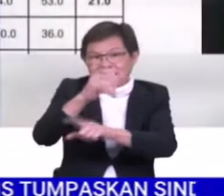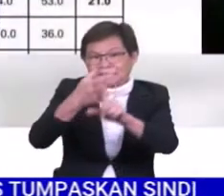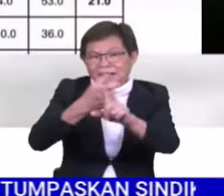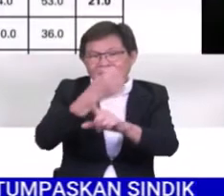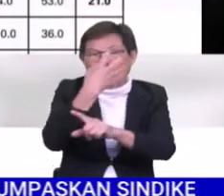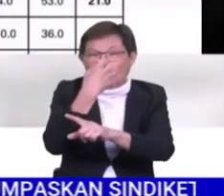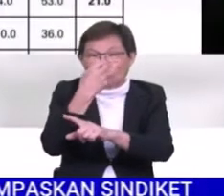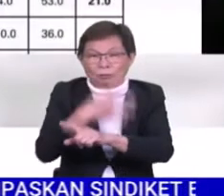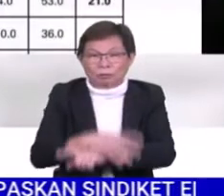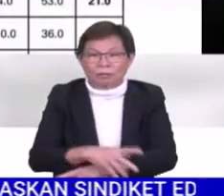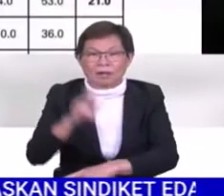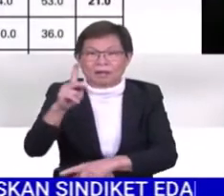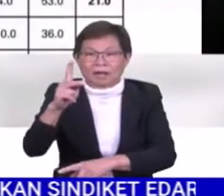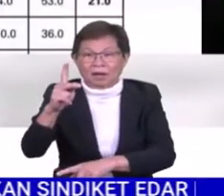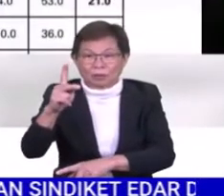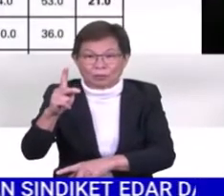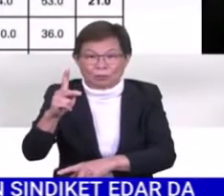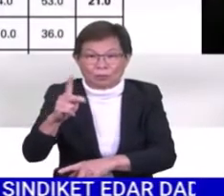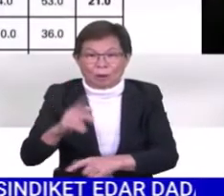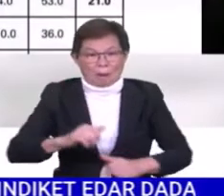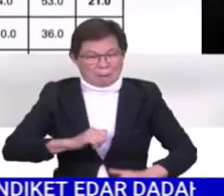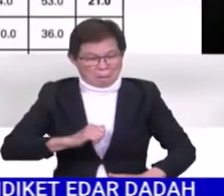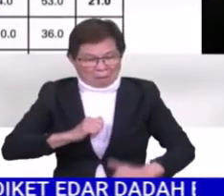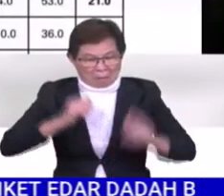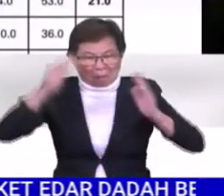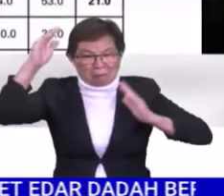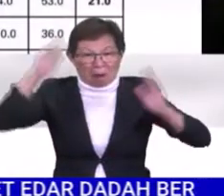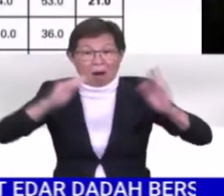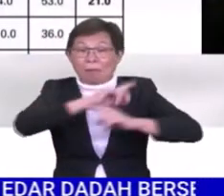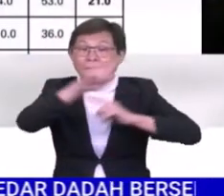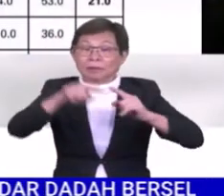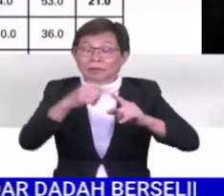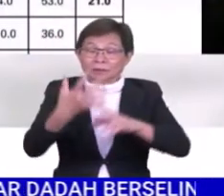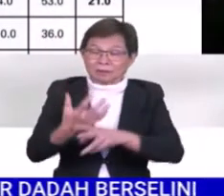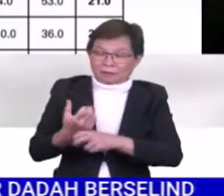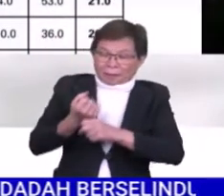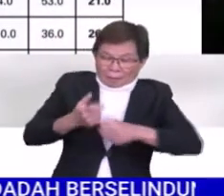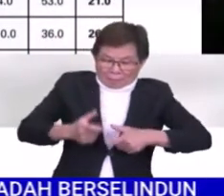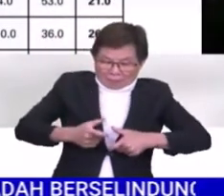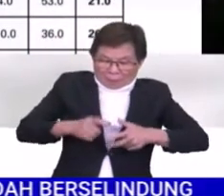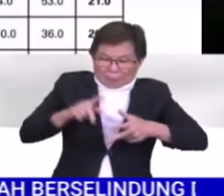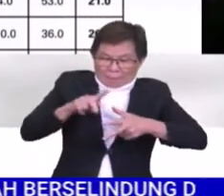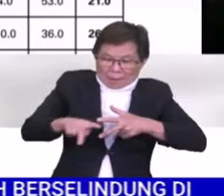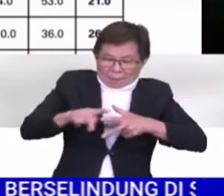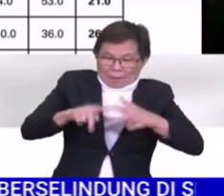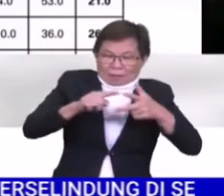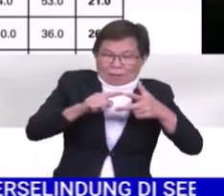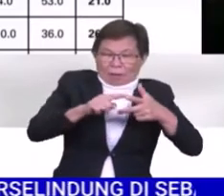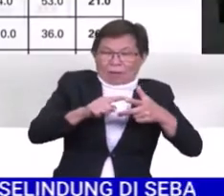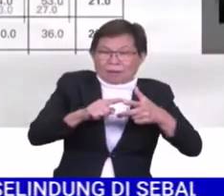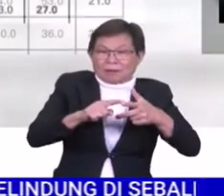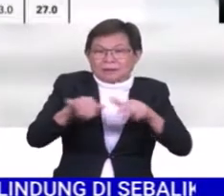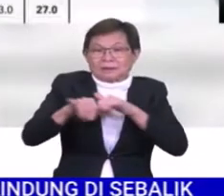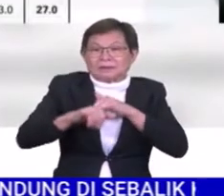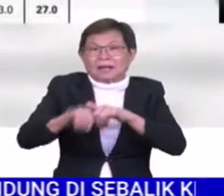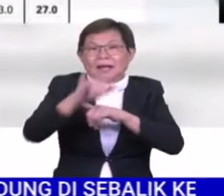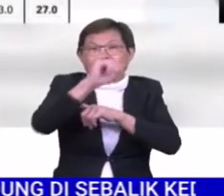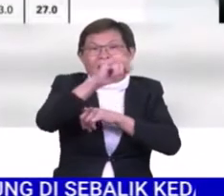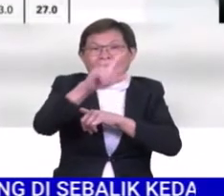dari Hongkong heroism juga turut membanggakan Malaysia apabila meraih ingat perak bagi kategori lestenet